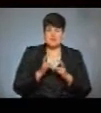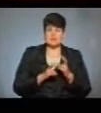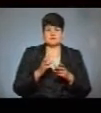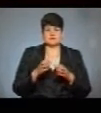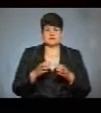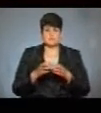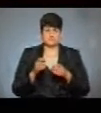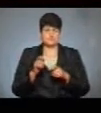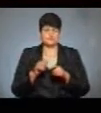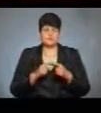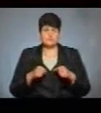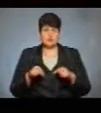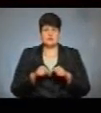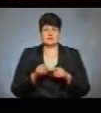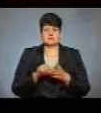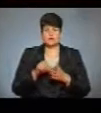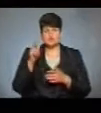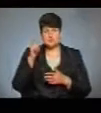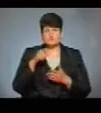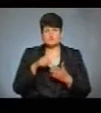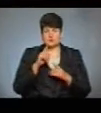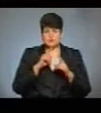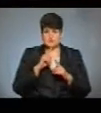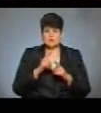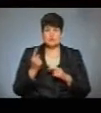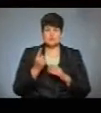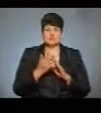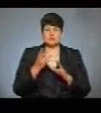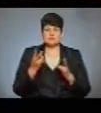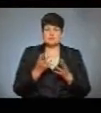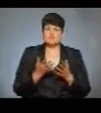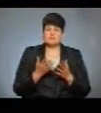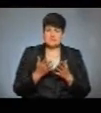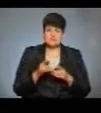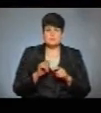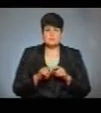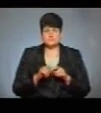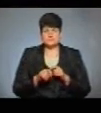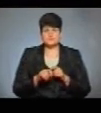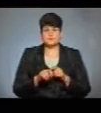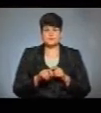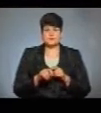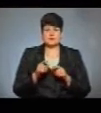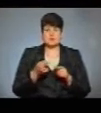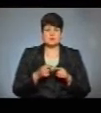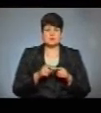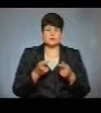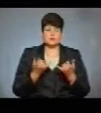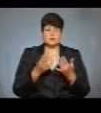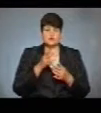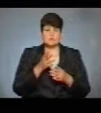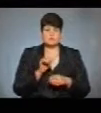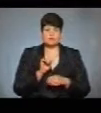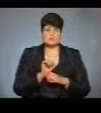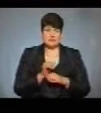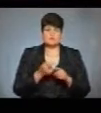ексгумації та представники Чортківської міськради. В першу чергу треба вияснити, дослідити, і на даний час ми припиняємо